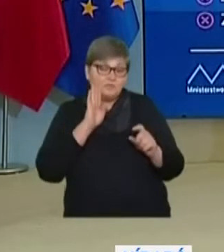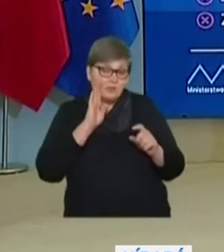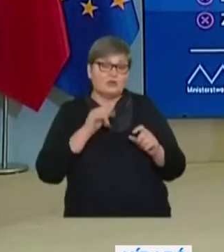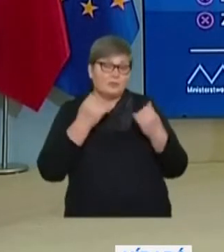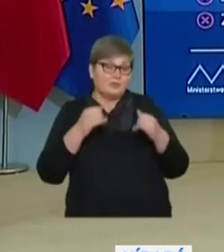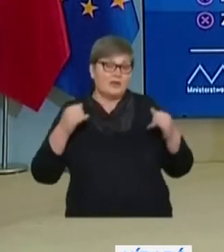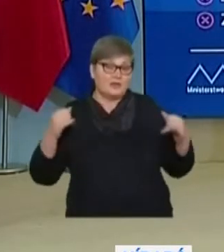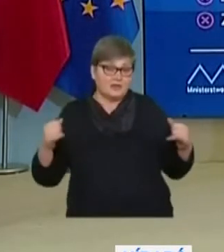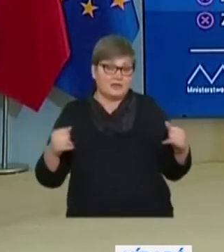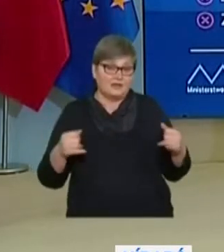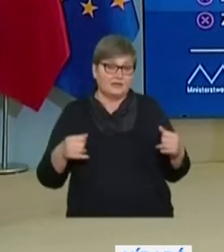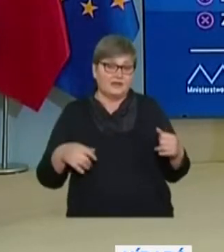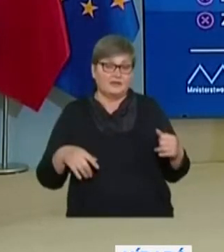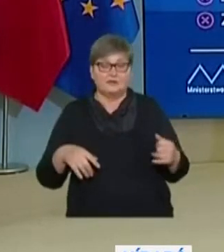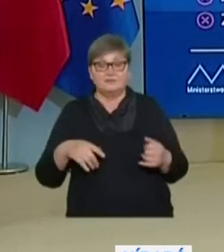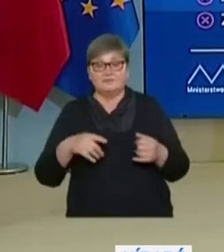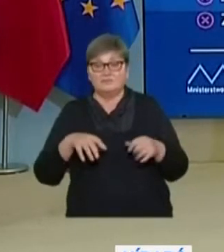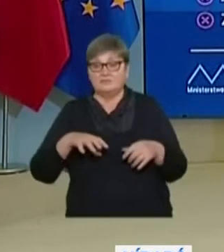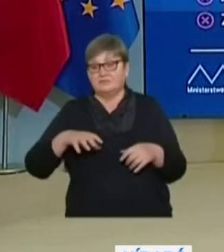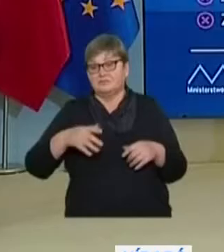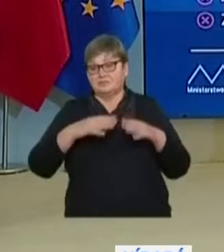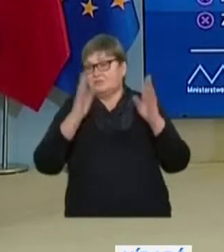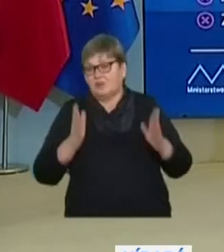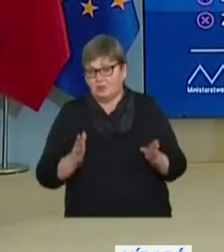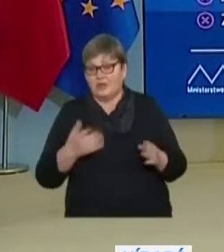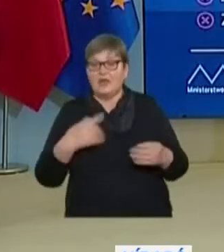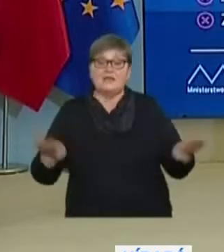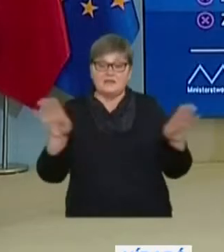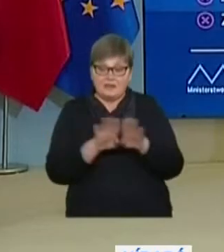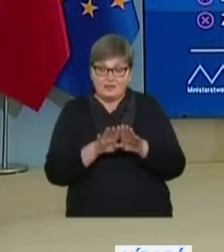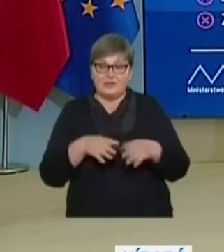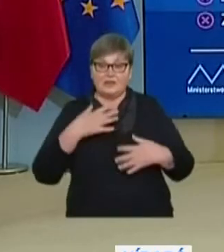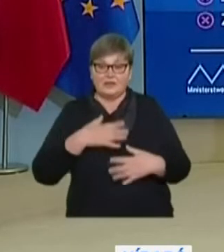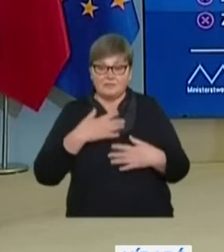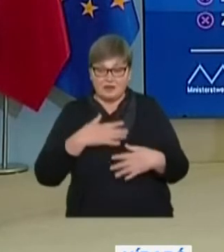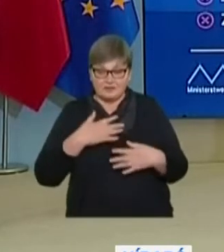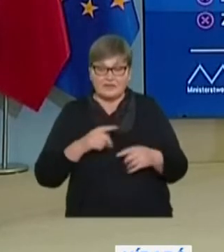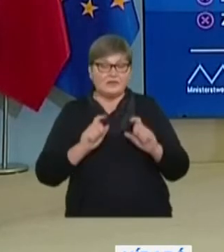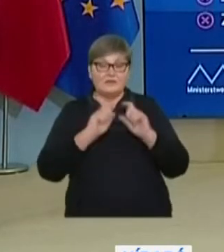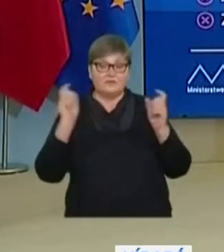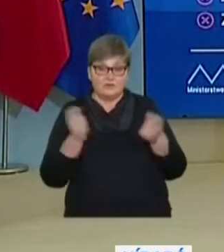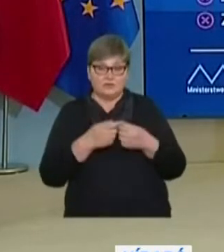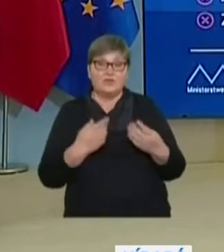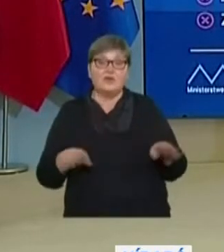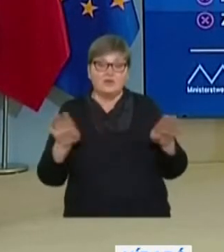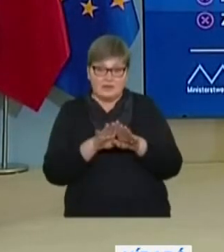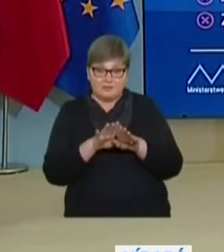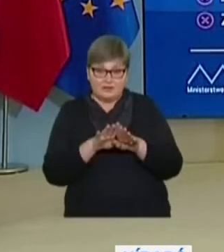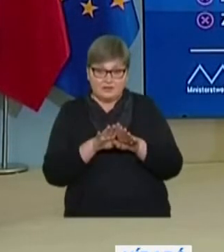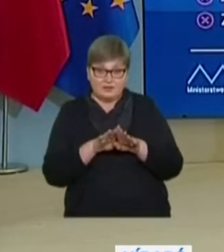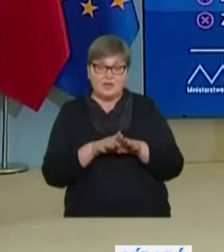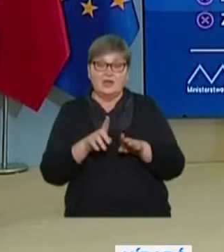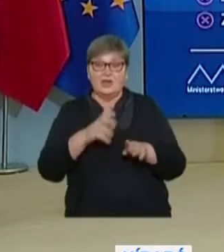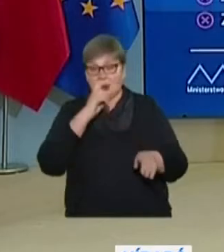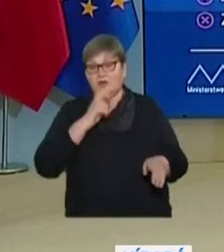zárva lesznek. A szülők és a gyerekek számára a legfontosabb információ pedig az, hogy az iskolák első három évfolyamán sajnos